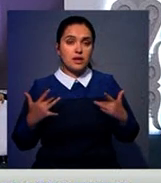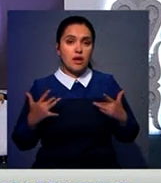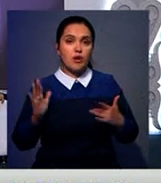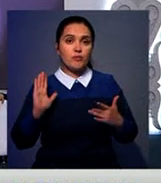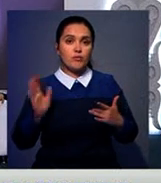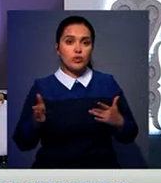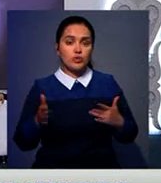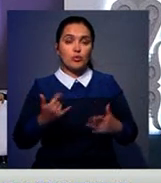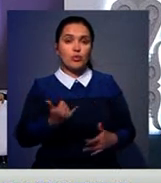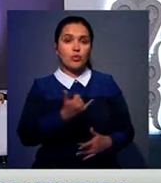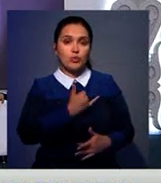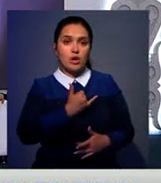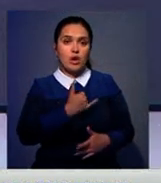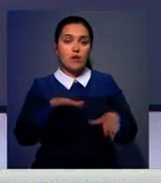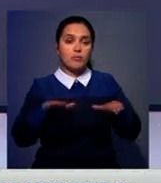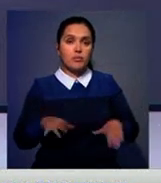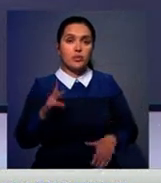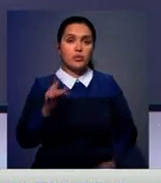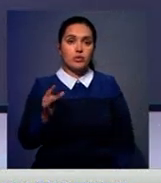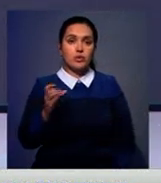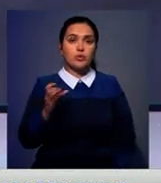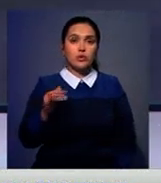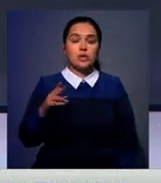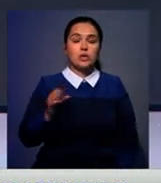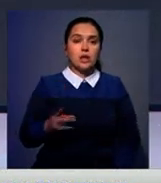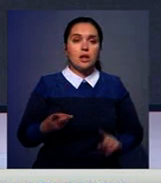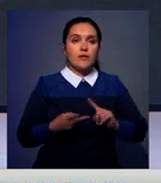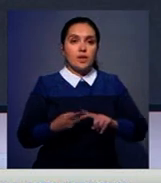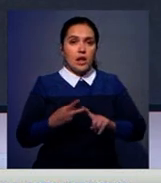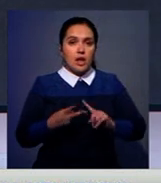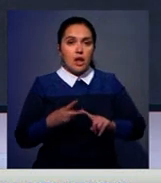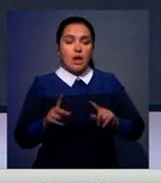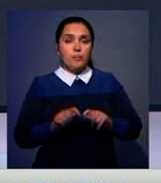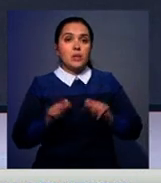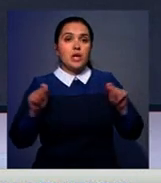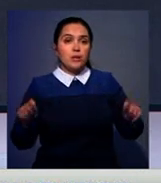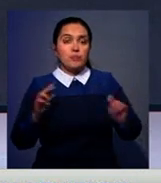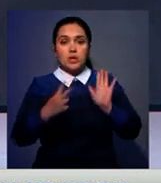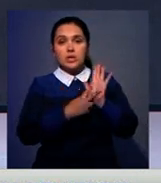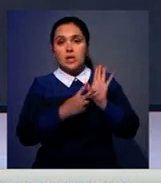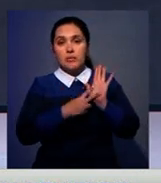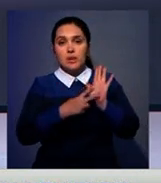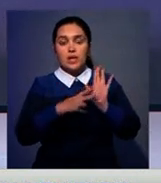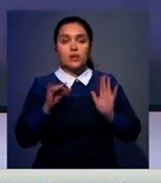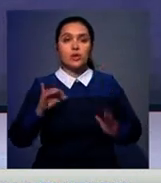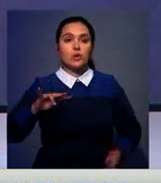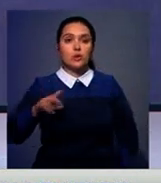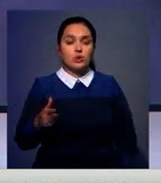будет у нас в Нур-Султане. Вторая премьера, которая будет 7 числа,